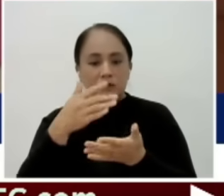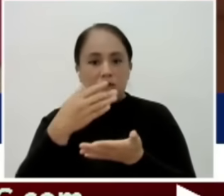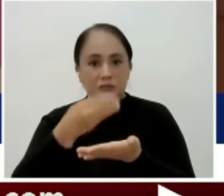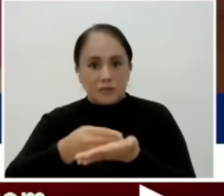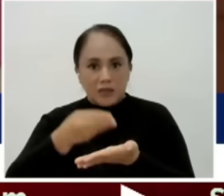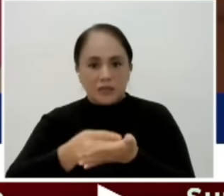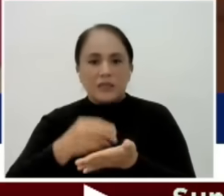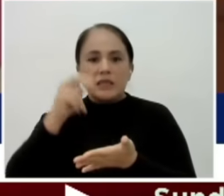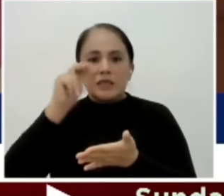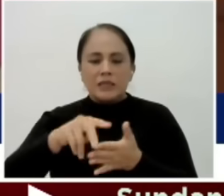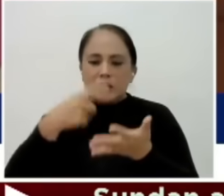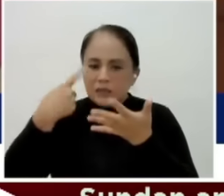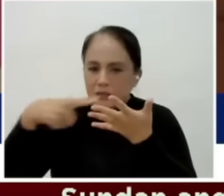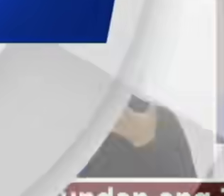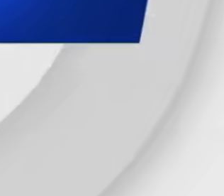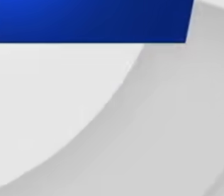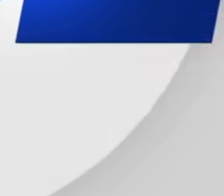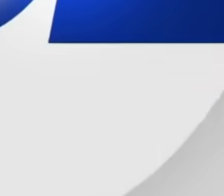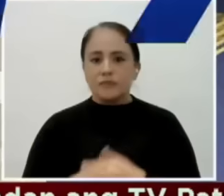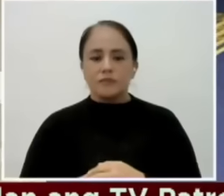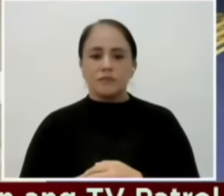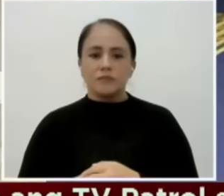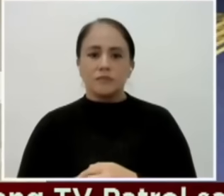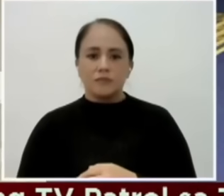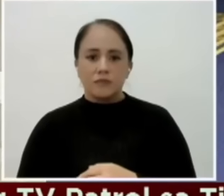nilang suriin.